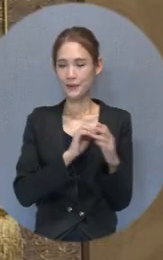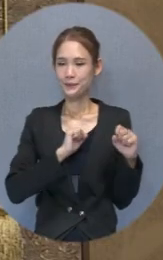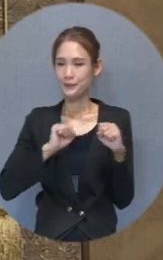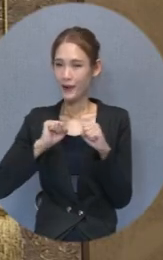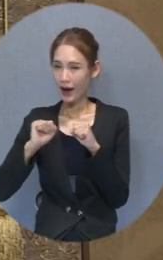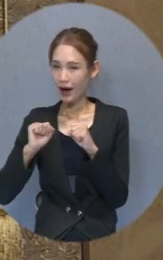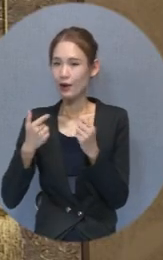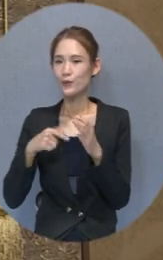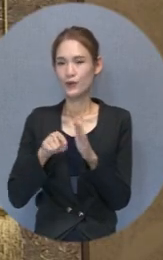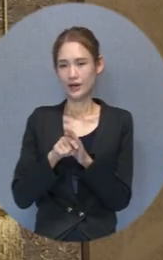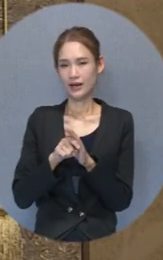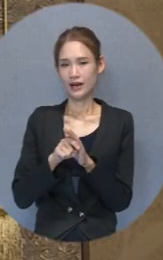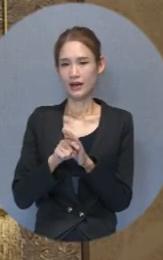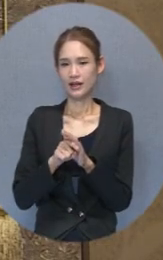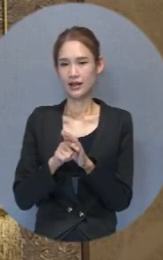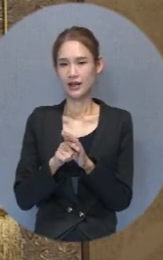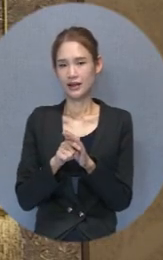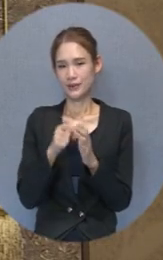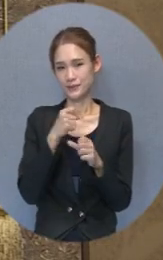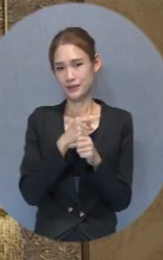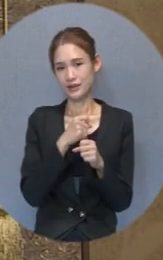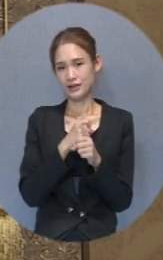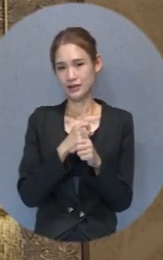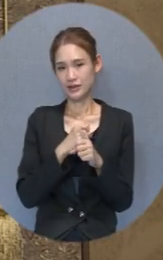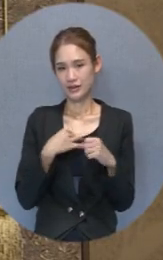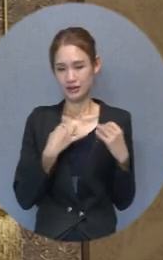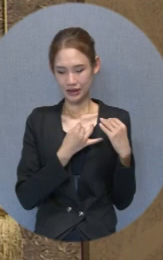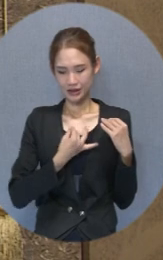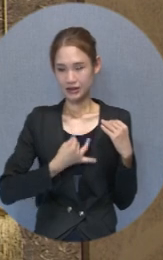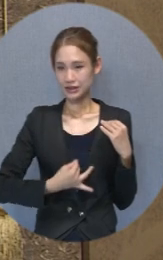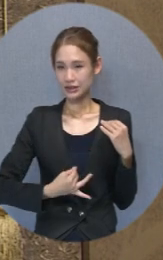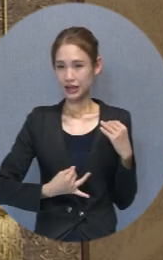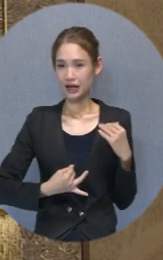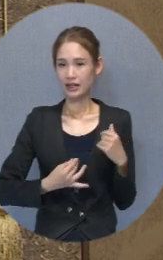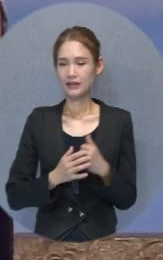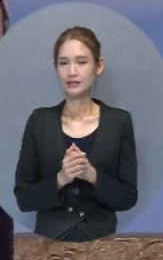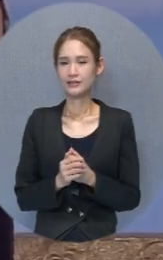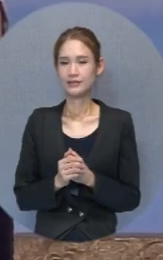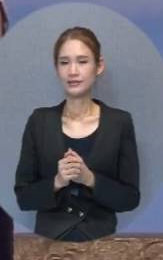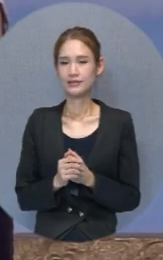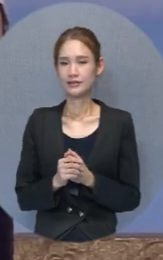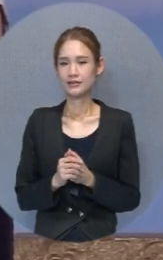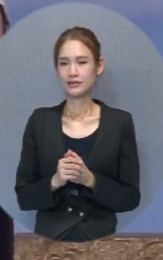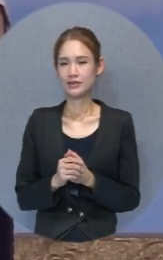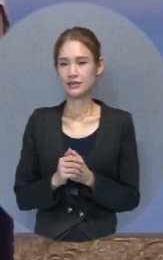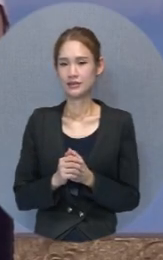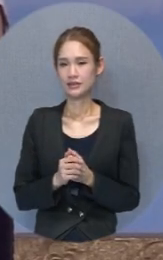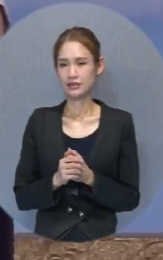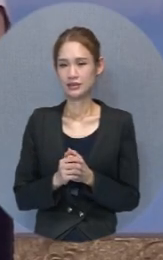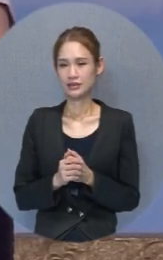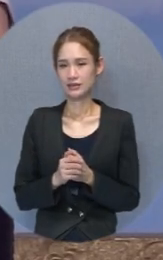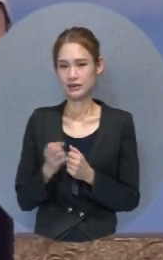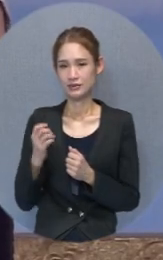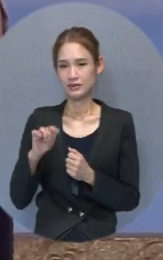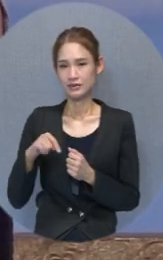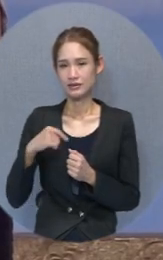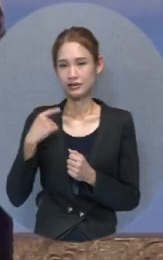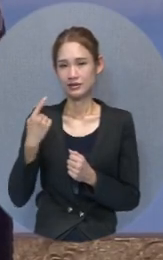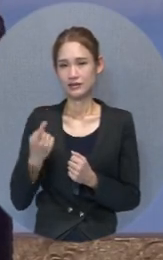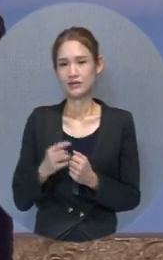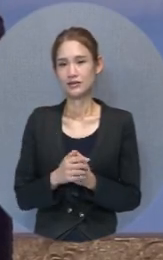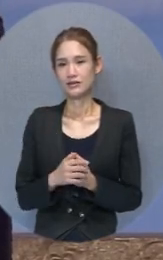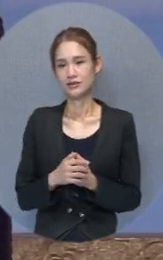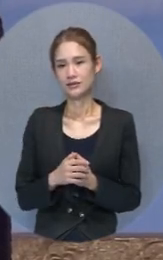있네요. 네, 맞아요. 그리고 끈을 묶고 풀고 하는 연습을 하는 거고요. 그리고 또 이제